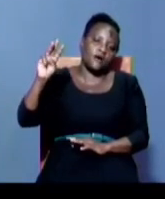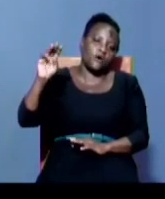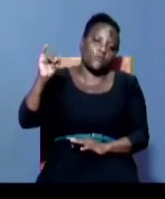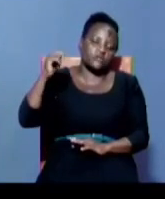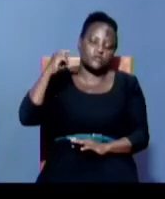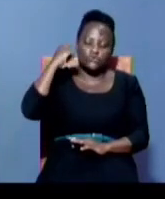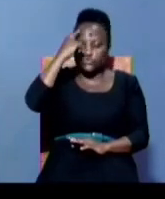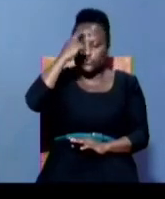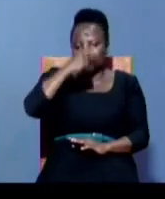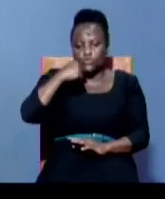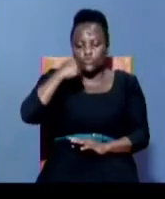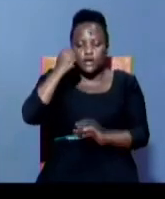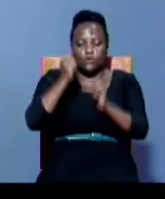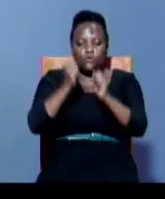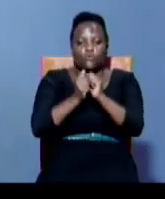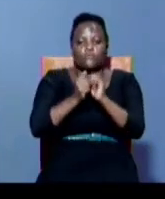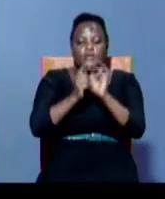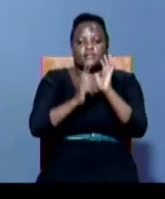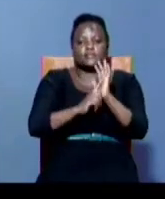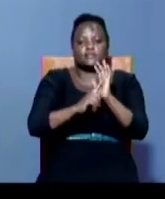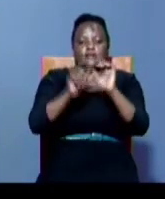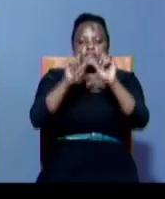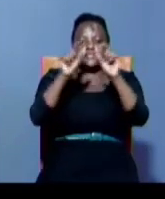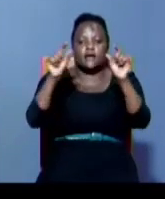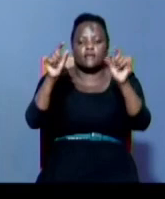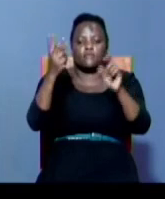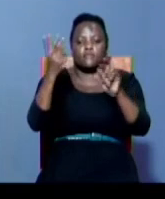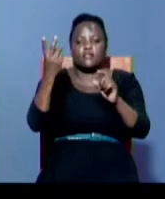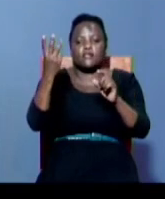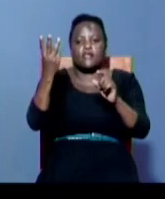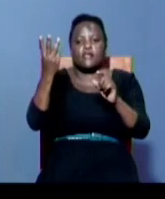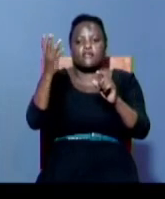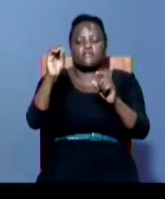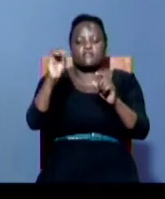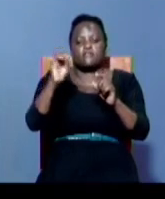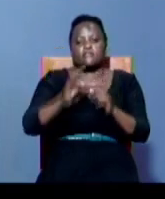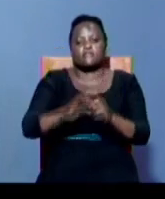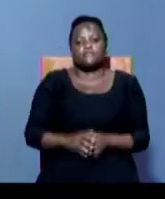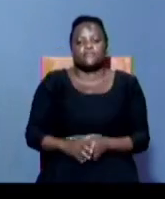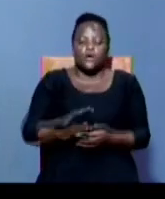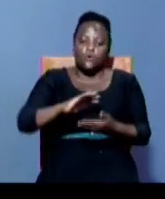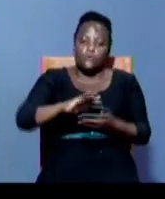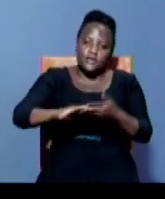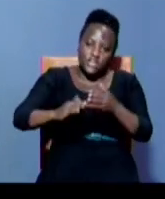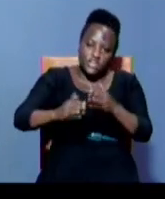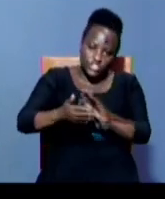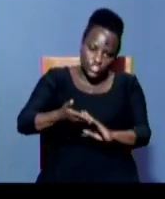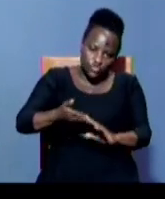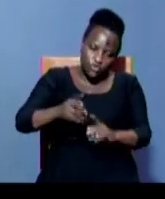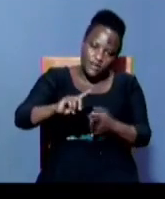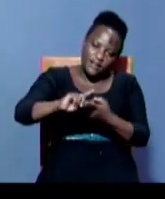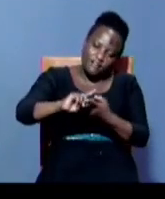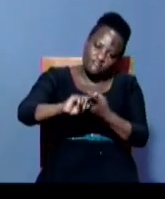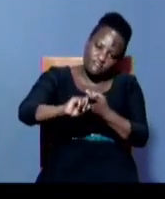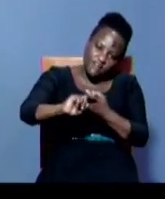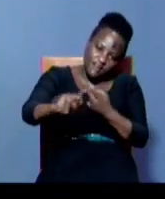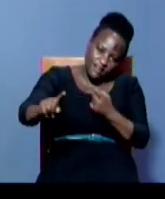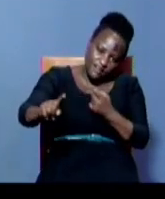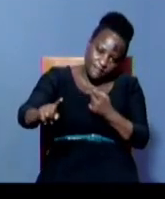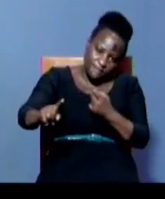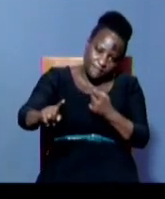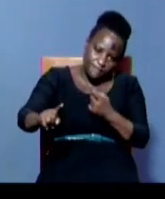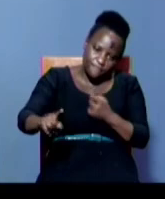neno upatanisho ndio ile neno pale kafar. Neno kafar ya Kiebrania maana yake kufunika, to